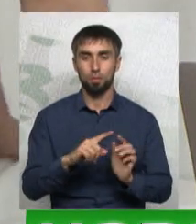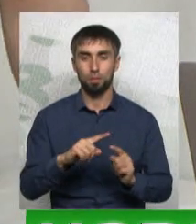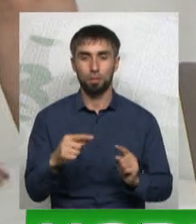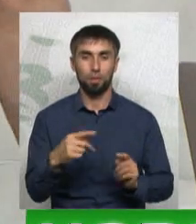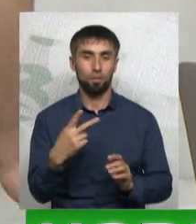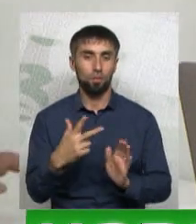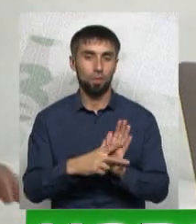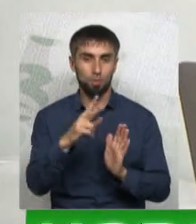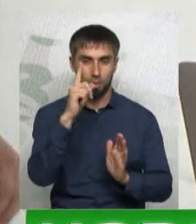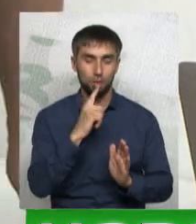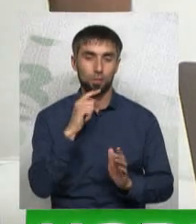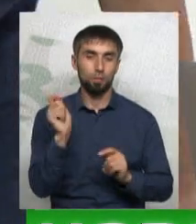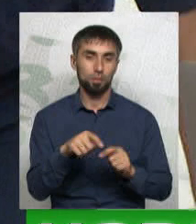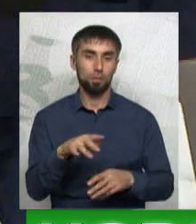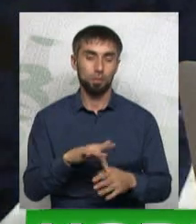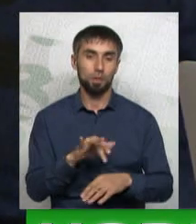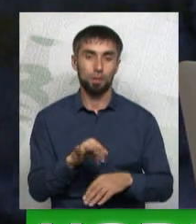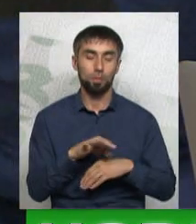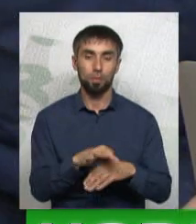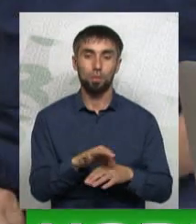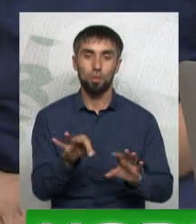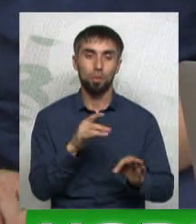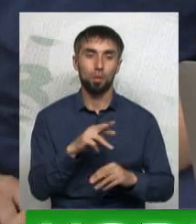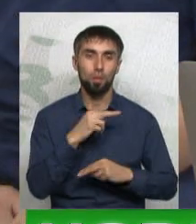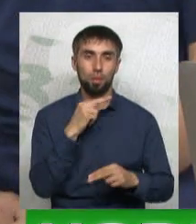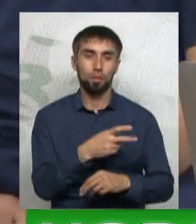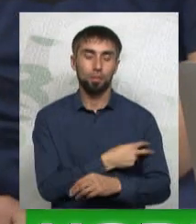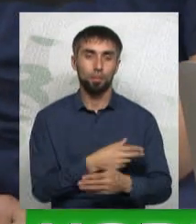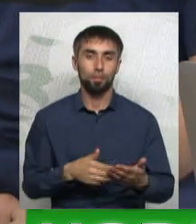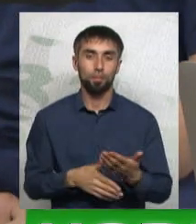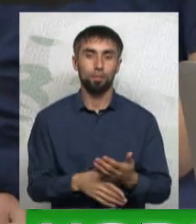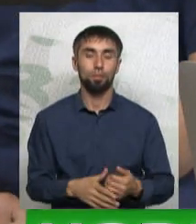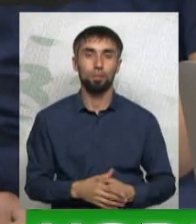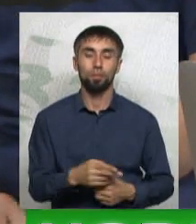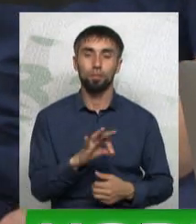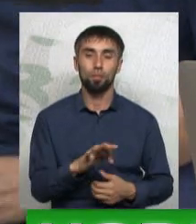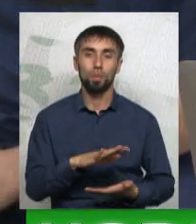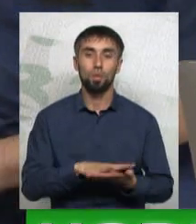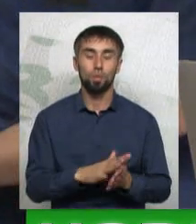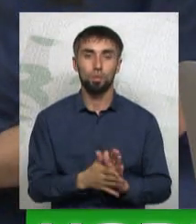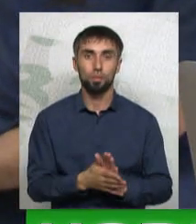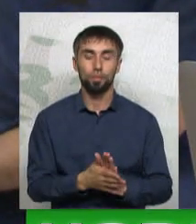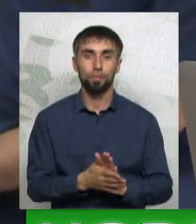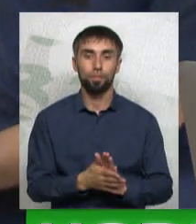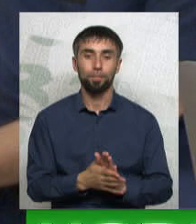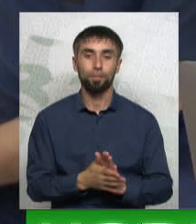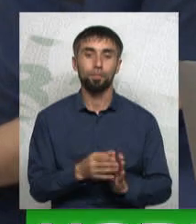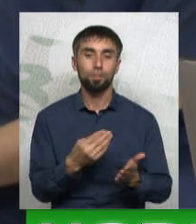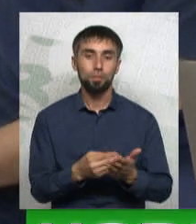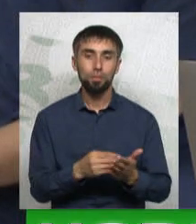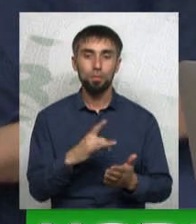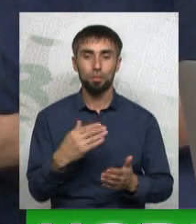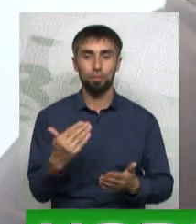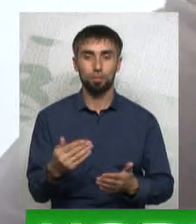базу данного центра и проводит отбор пациентов для оказания медицинской помощи по условиях бюджета